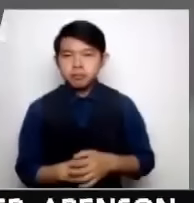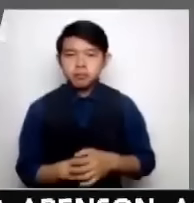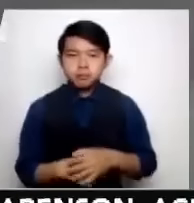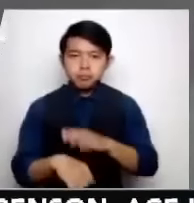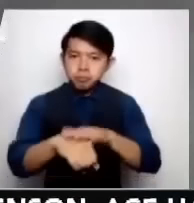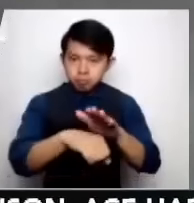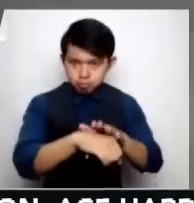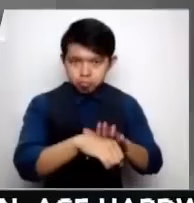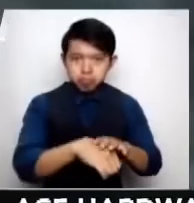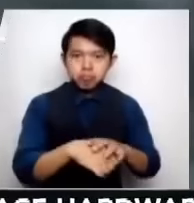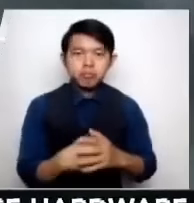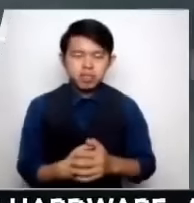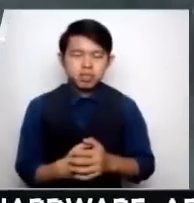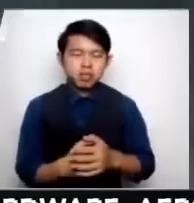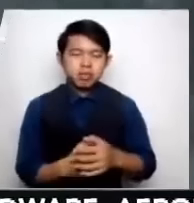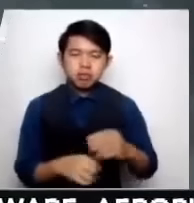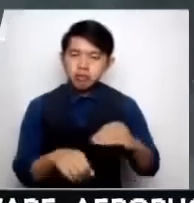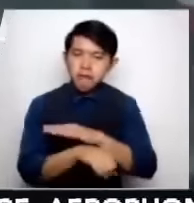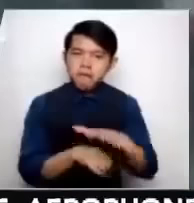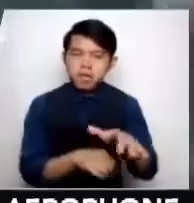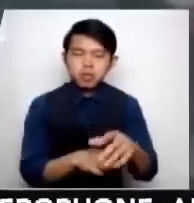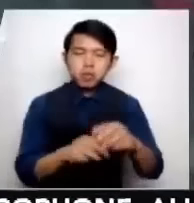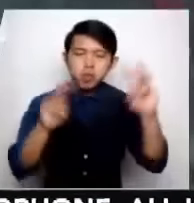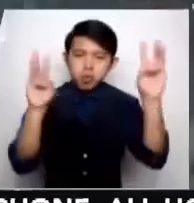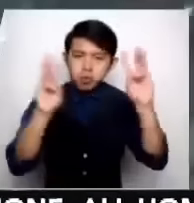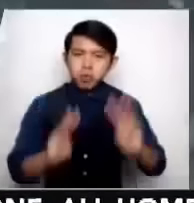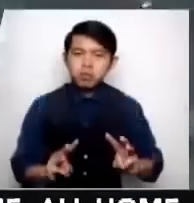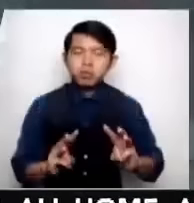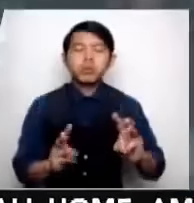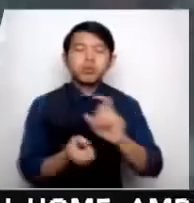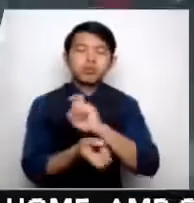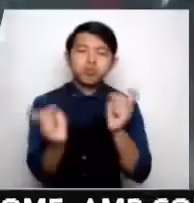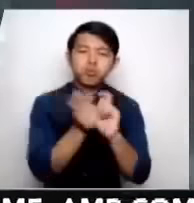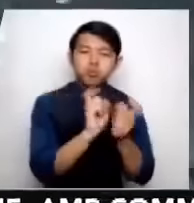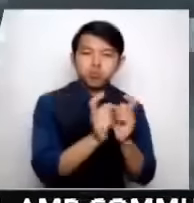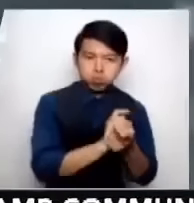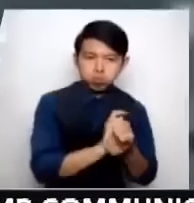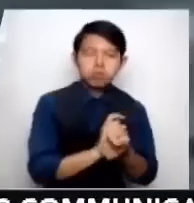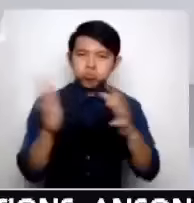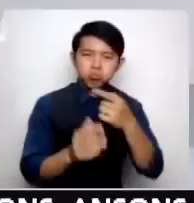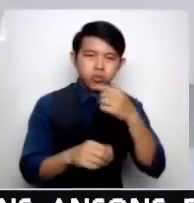pabago-bagong panahon pati ang nagdaang bagyong Christine sa dami ng nagkakasakit.